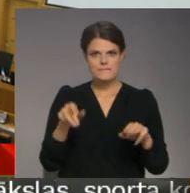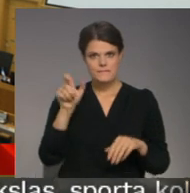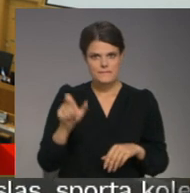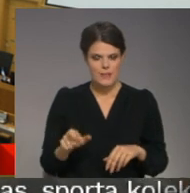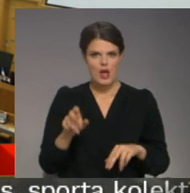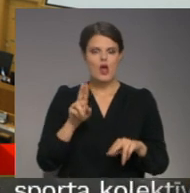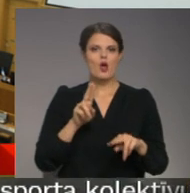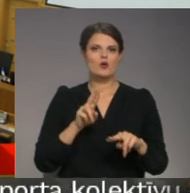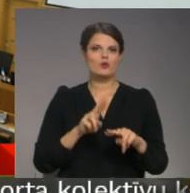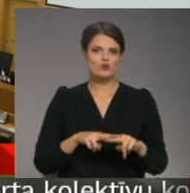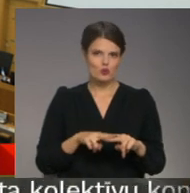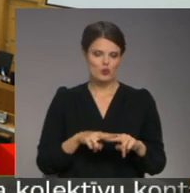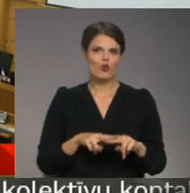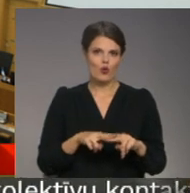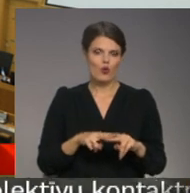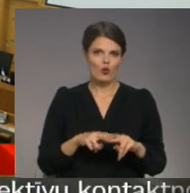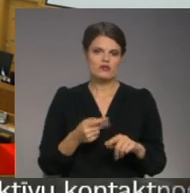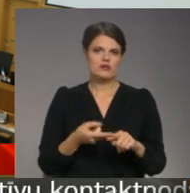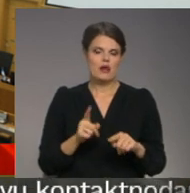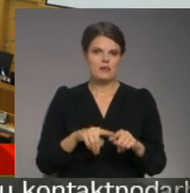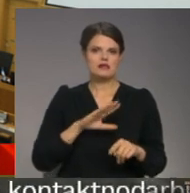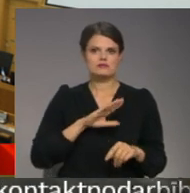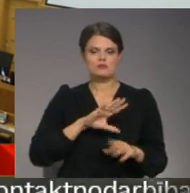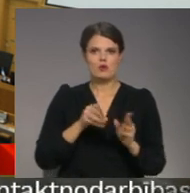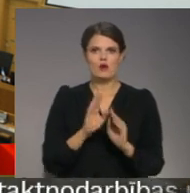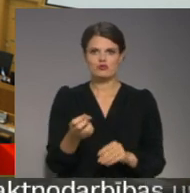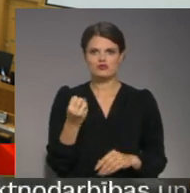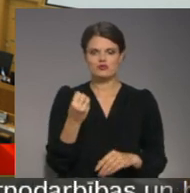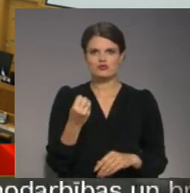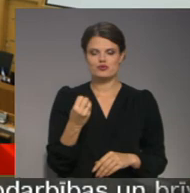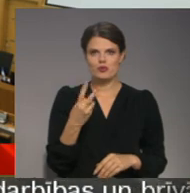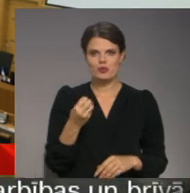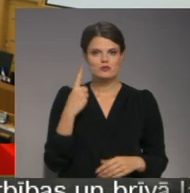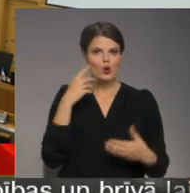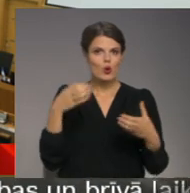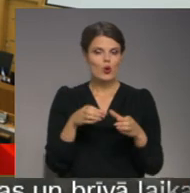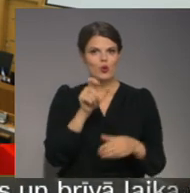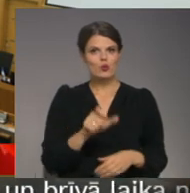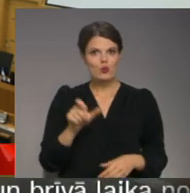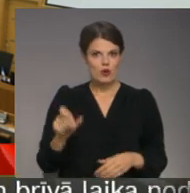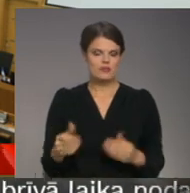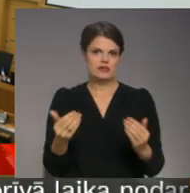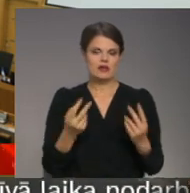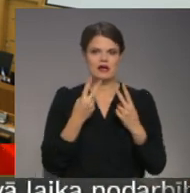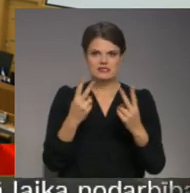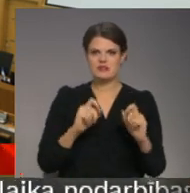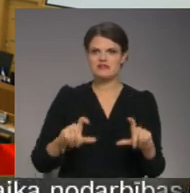debates, taču pats galvenais notikums, protams, bija Rīgas mēra ievēlēšana, un par to tagad skatāmies